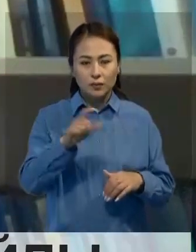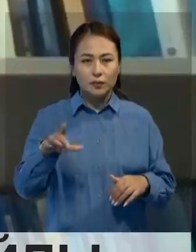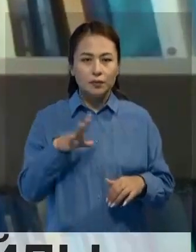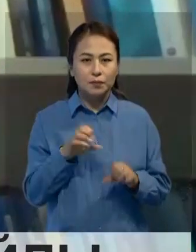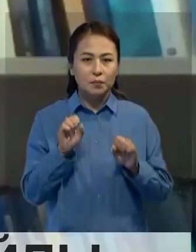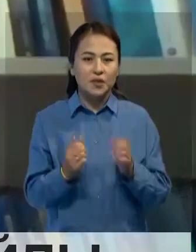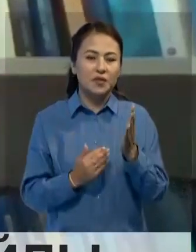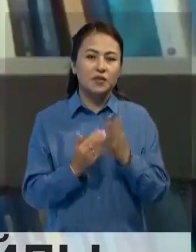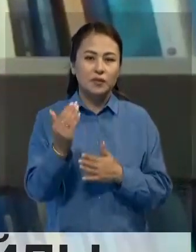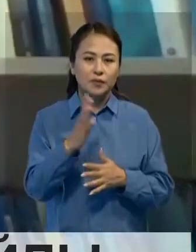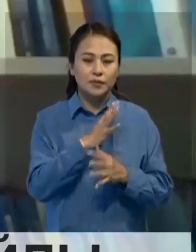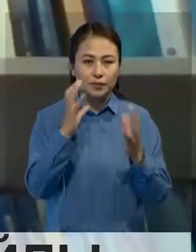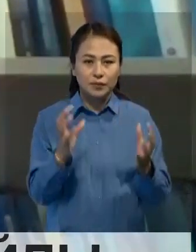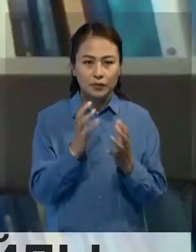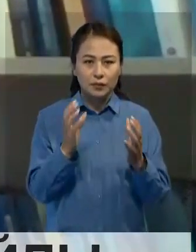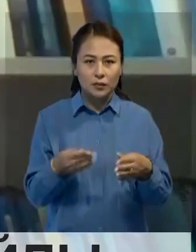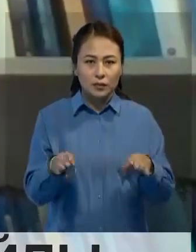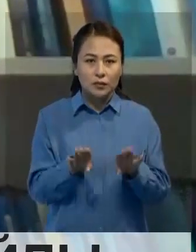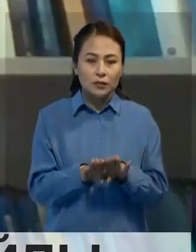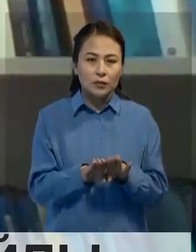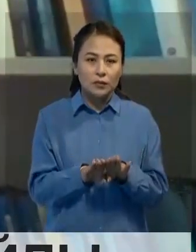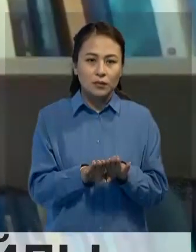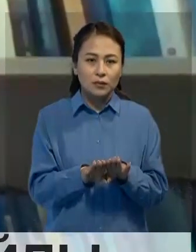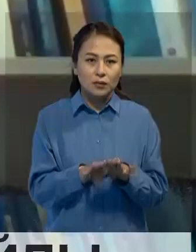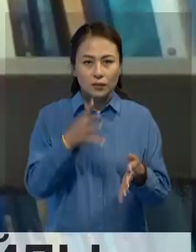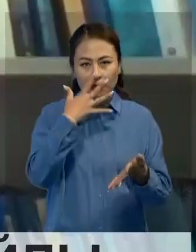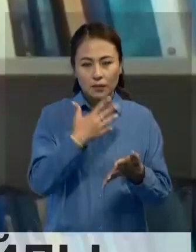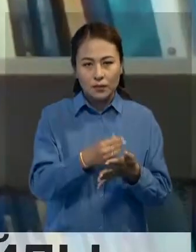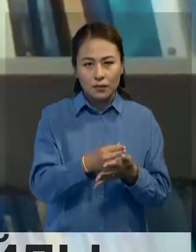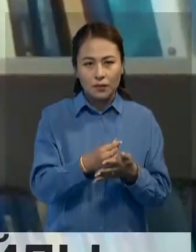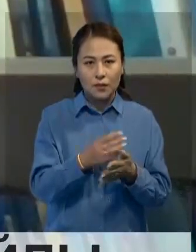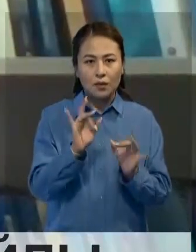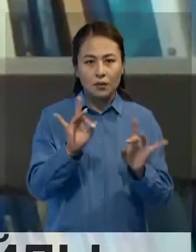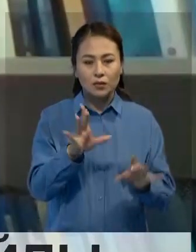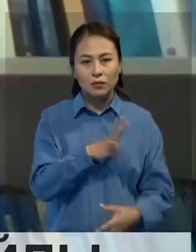конституциялық құқықтарын жоғарғы деңгейге көтереді деп оны конституционалистер өзі бір өте айтып отыр.